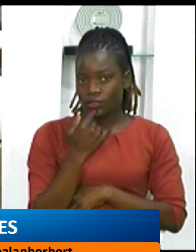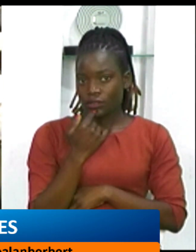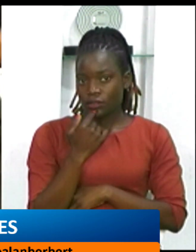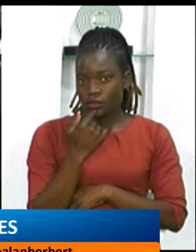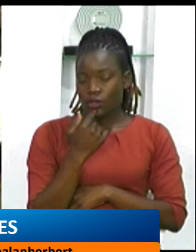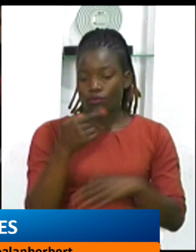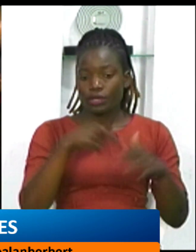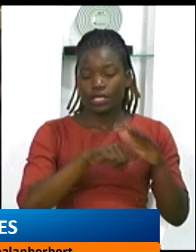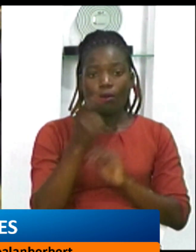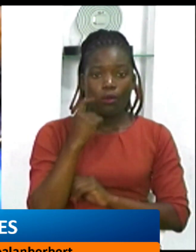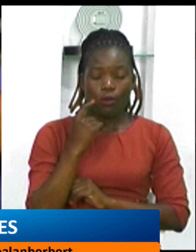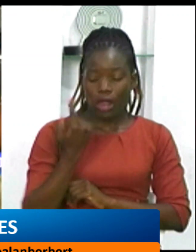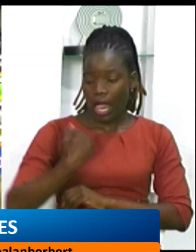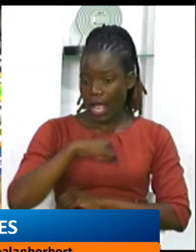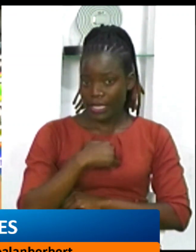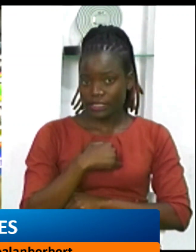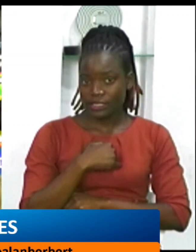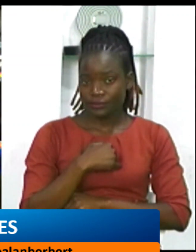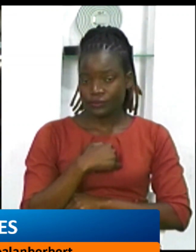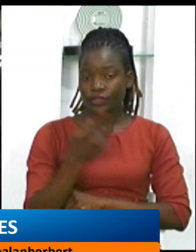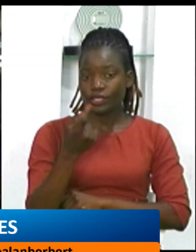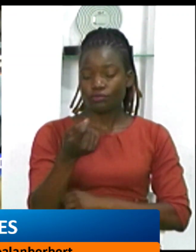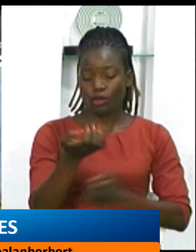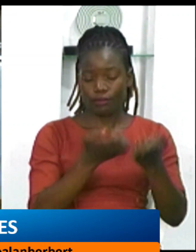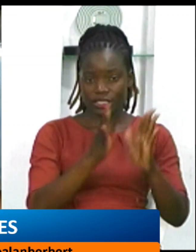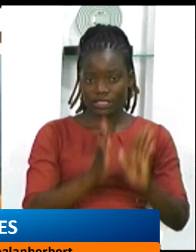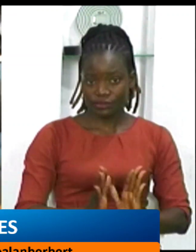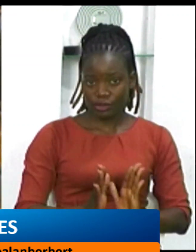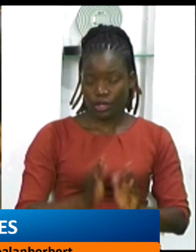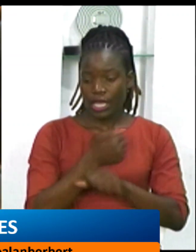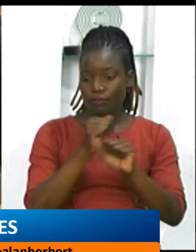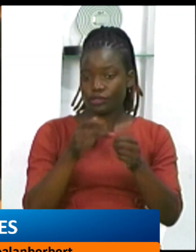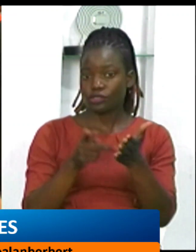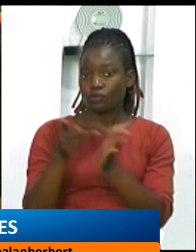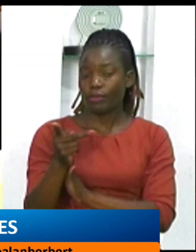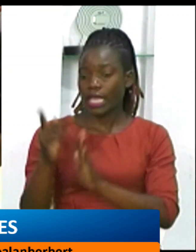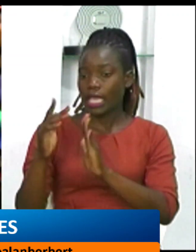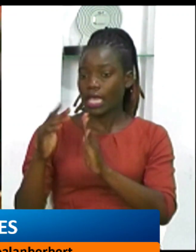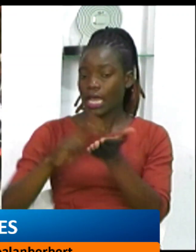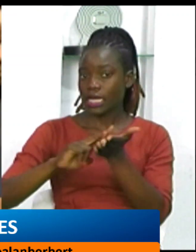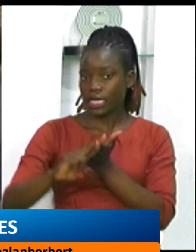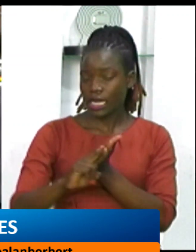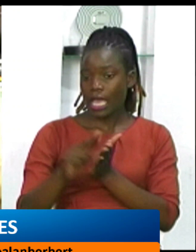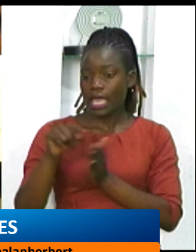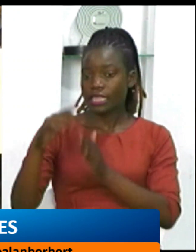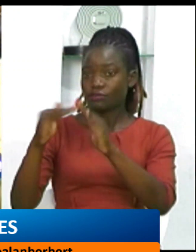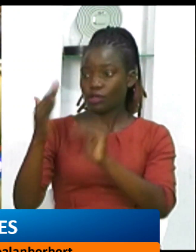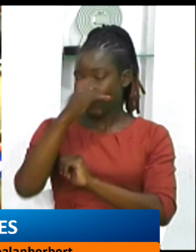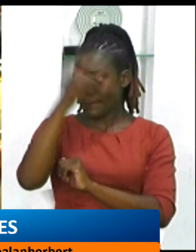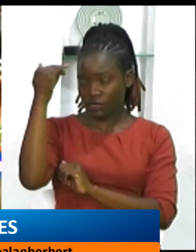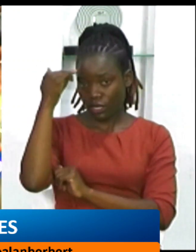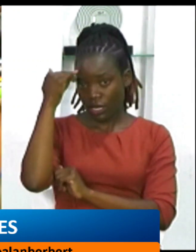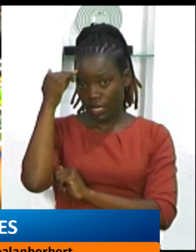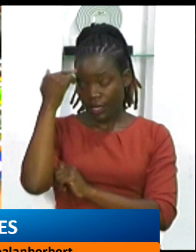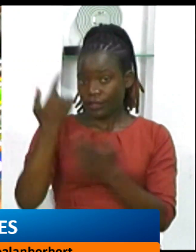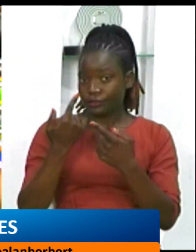dukani. Kama sisi wakulima wadogo ama wanabiashara wadogo, hatuwezi afford kulipa rent ya hii building. Lakini tukapewa nafasi ya kuuzia